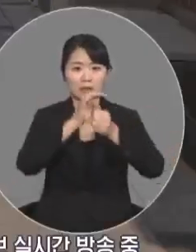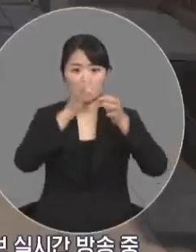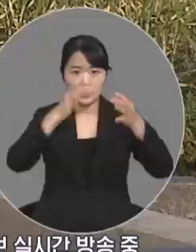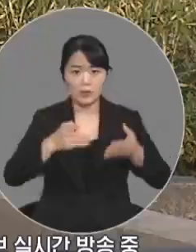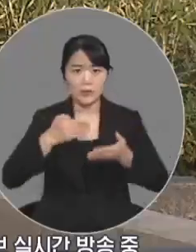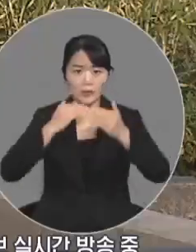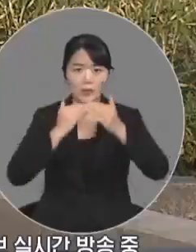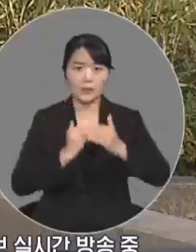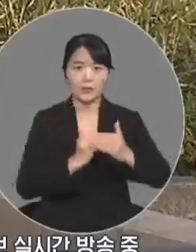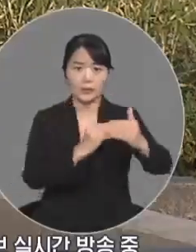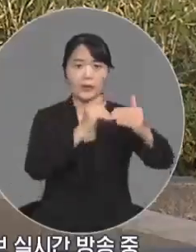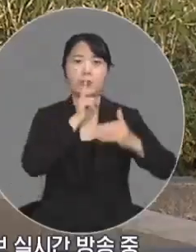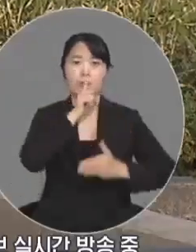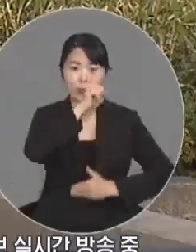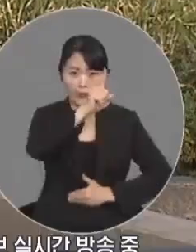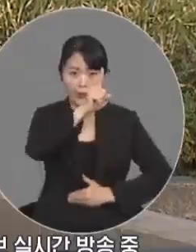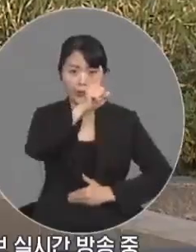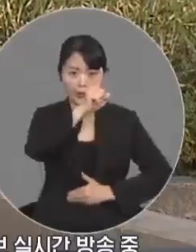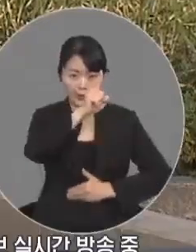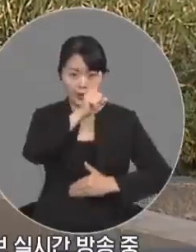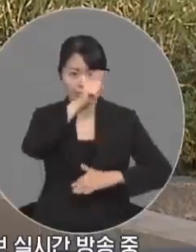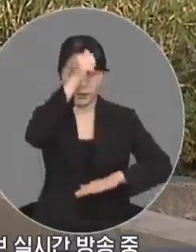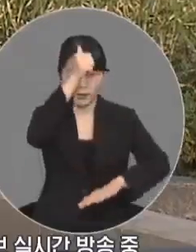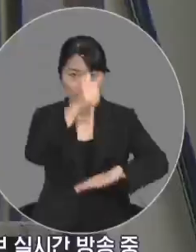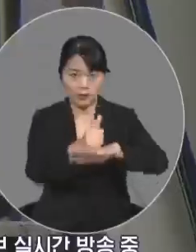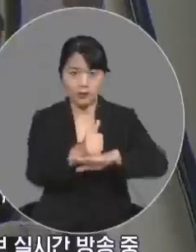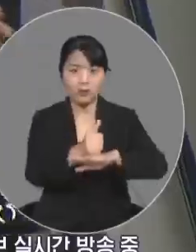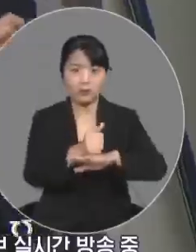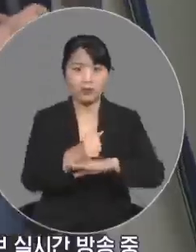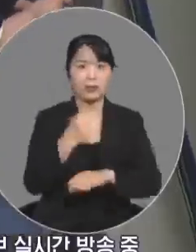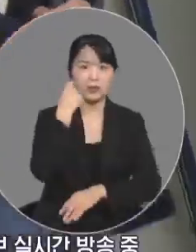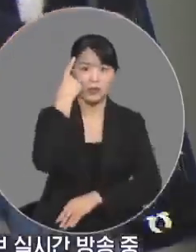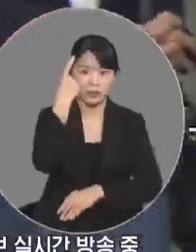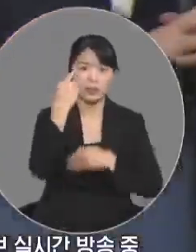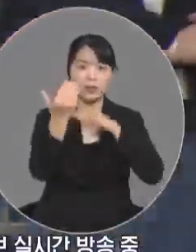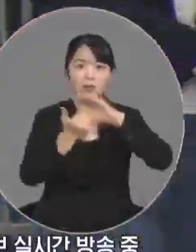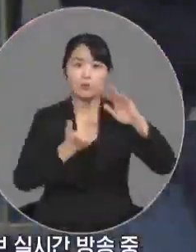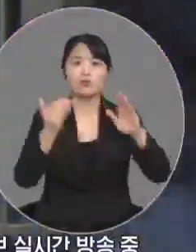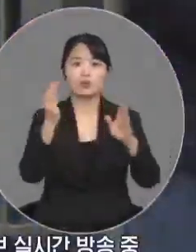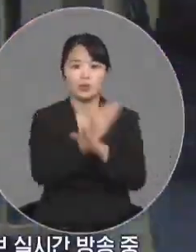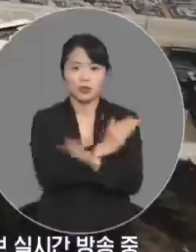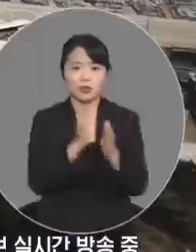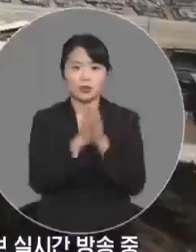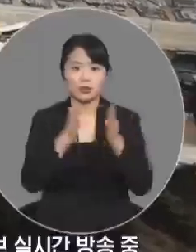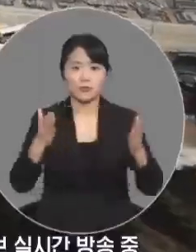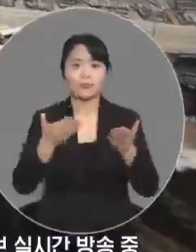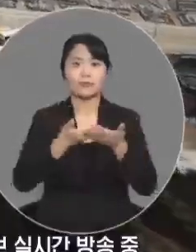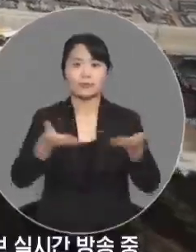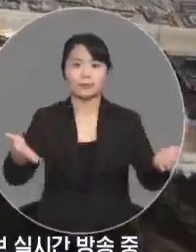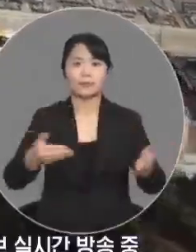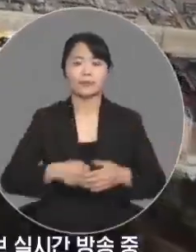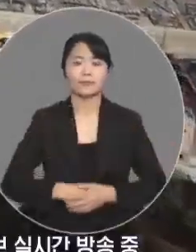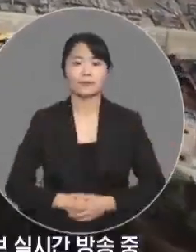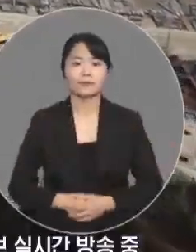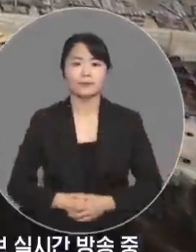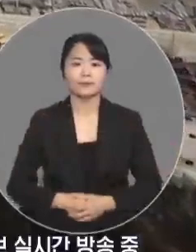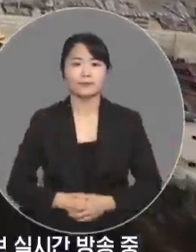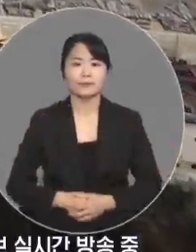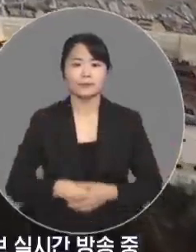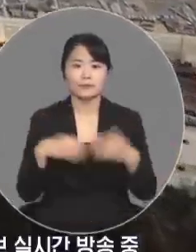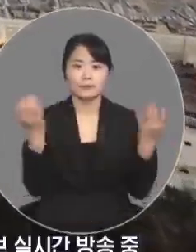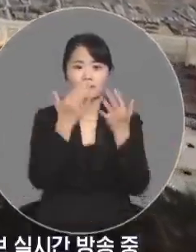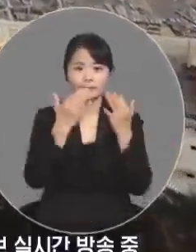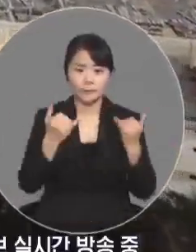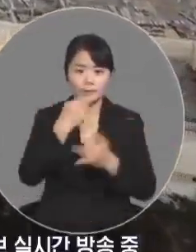마무리된 현대중공업 통상임금 소송 관련 소급분이 지난달 말부터 지급되고 있는 겁니다. 전현직 근로자 3만